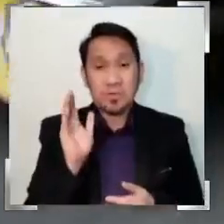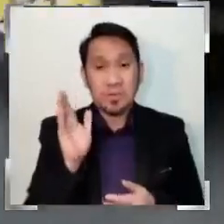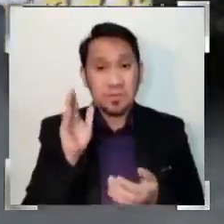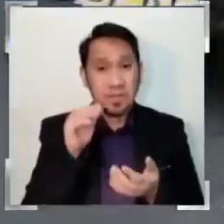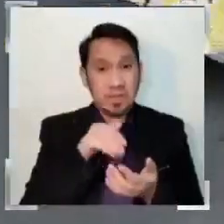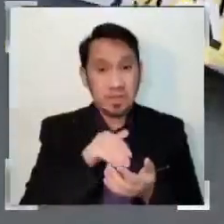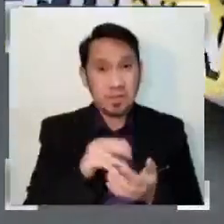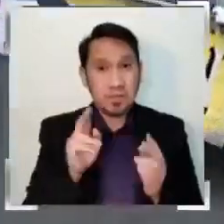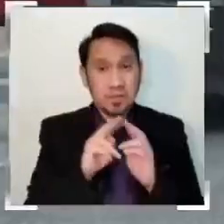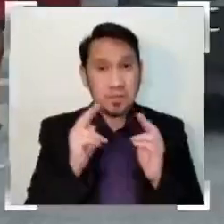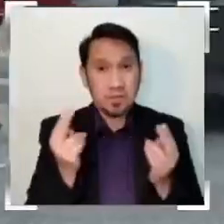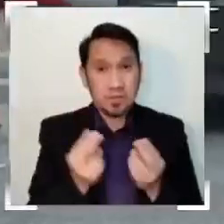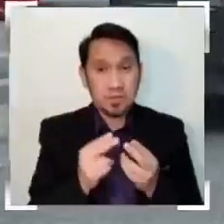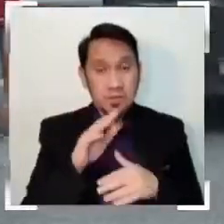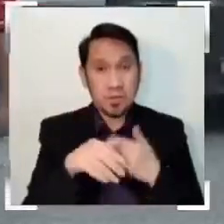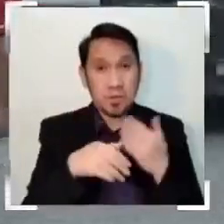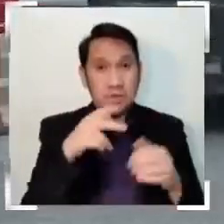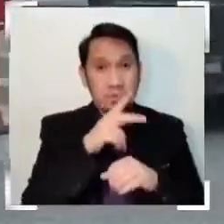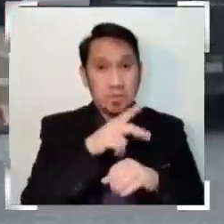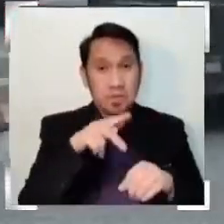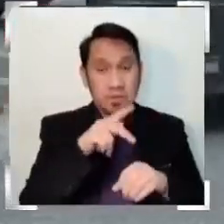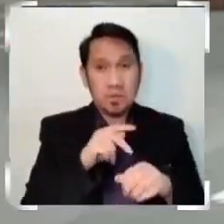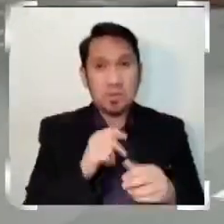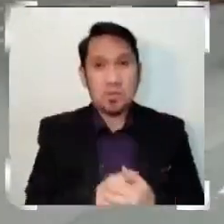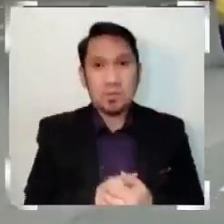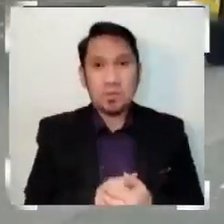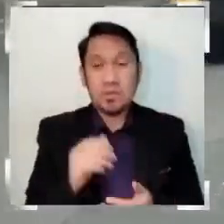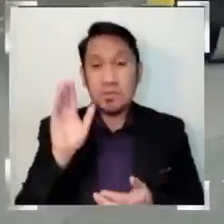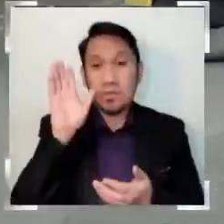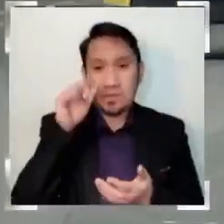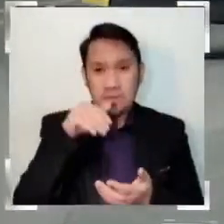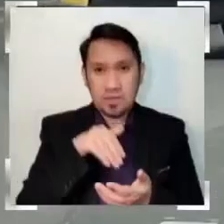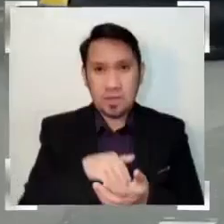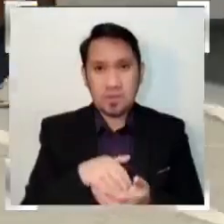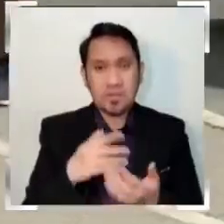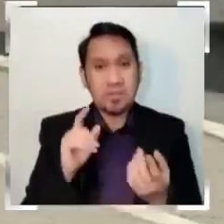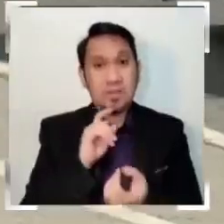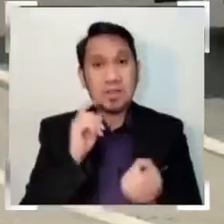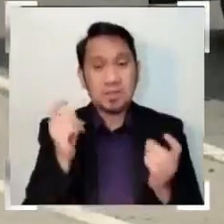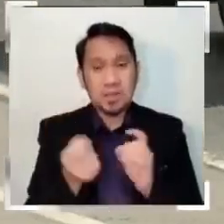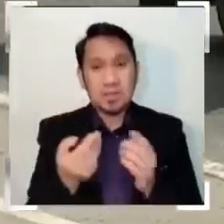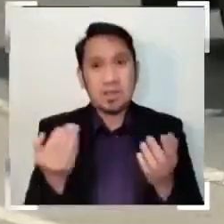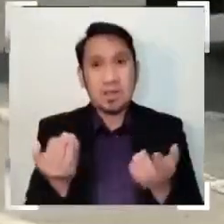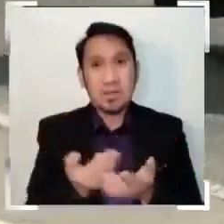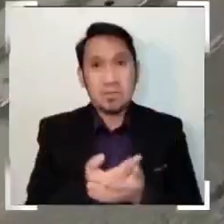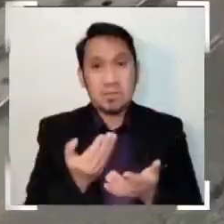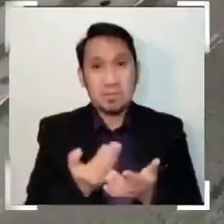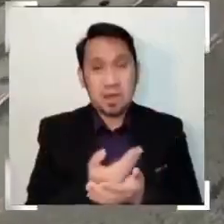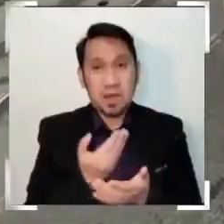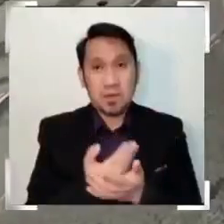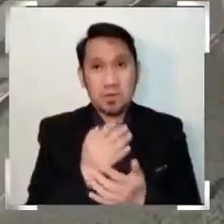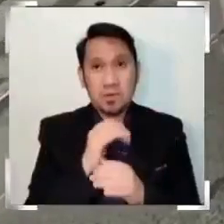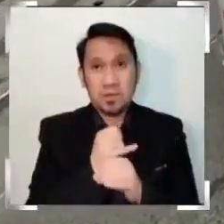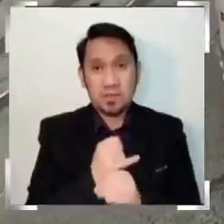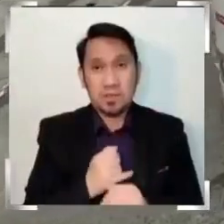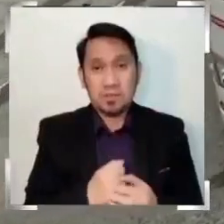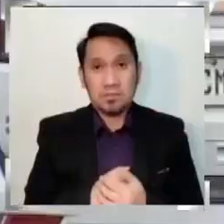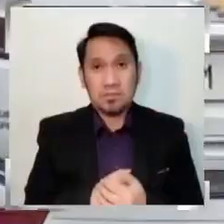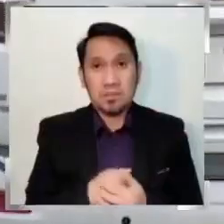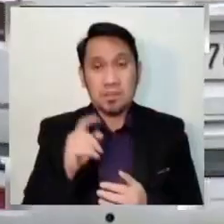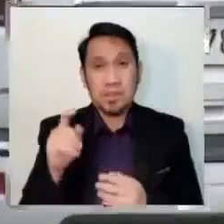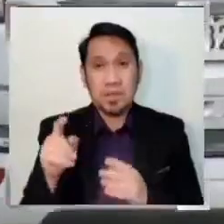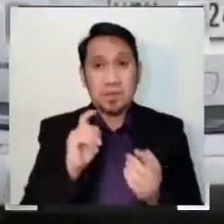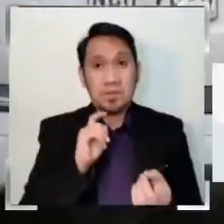jeep sa buong bansa, nasa lampas 5,000 pa lang ang napalitan na ng mga modernized jeepney o minibus. Bukod sa pagpapalit ng